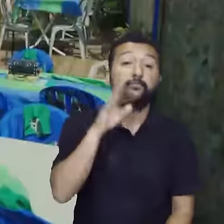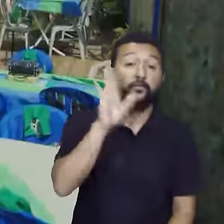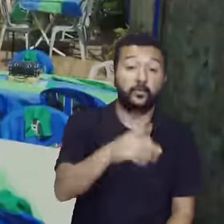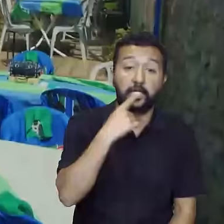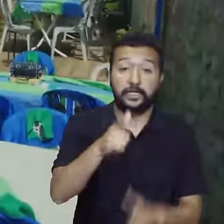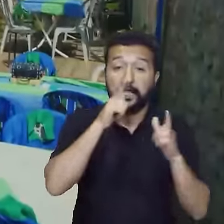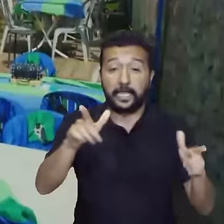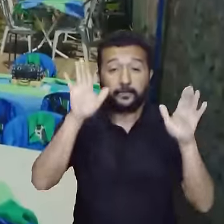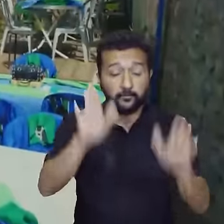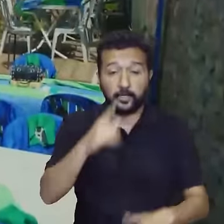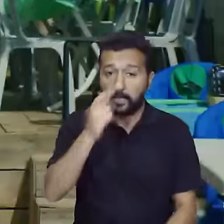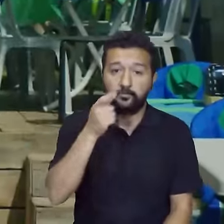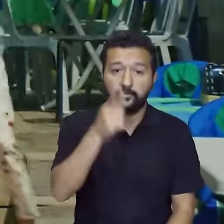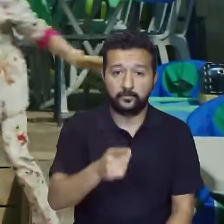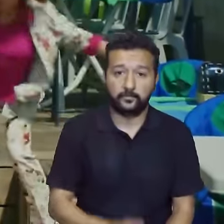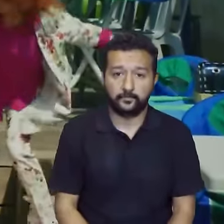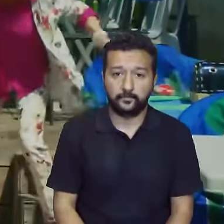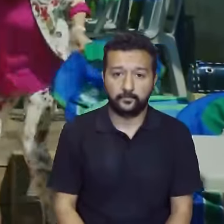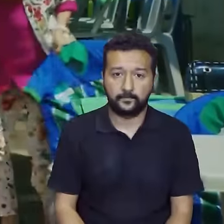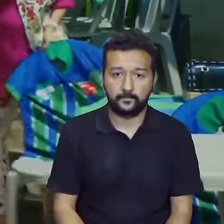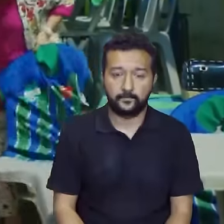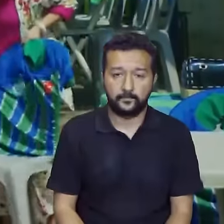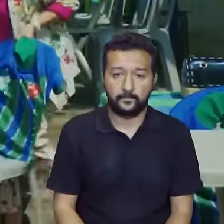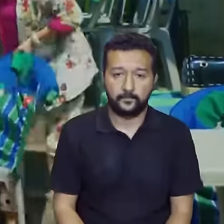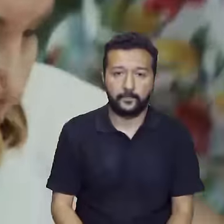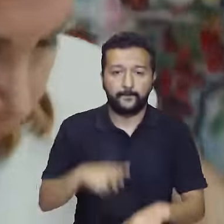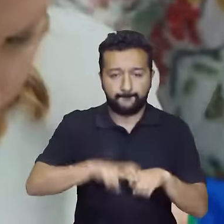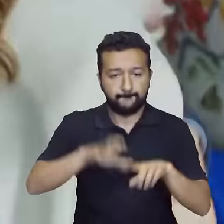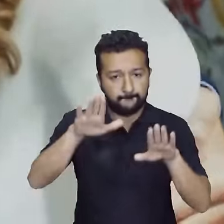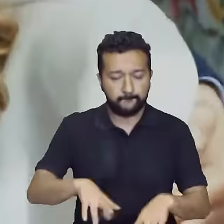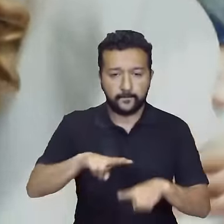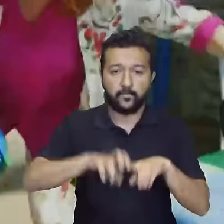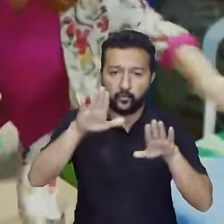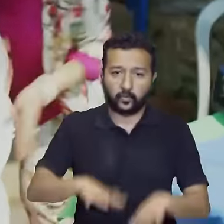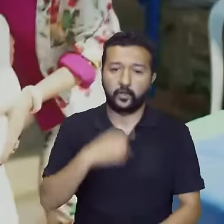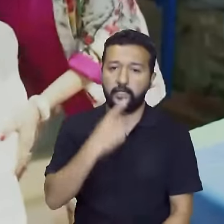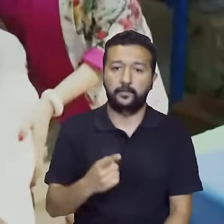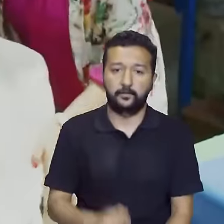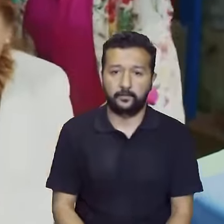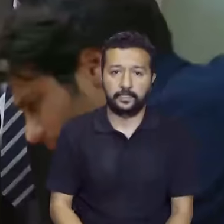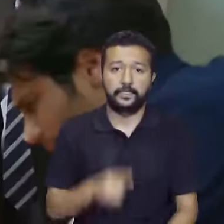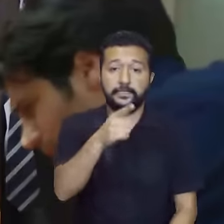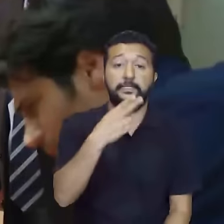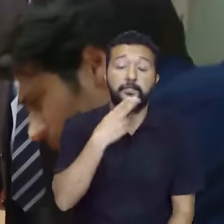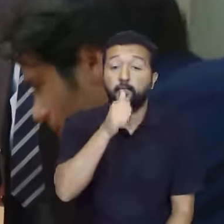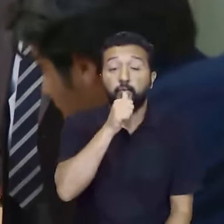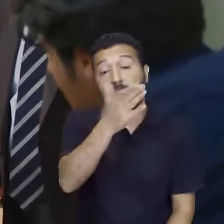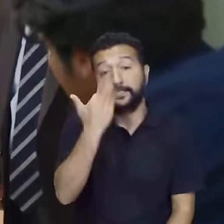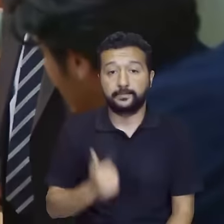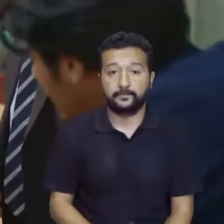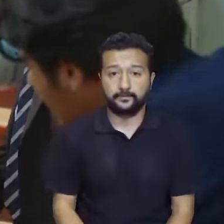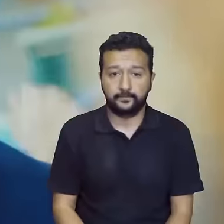Ayşen koluna girdi. Tarık tuttu. Sandalyeye çekip oturttular. Ay otur abla, otur. Otur. Su getir ne